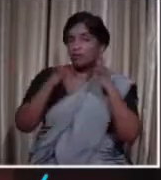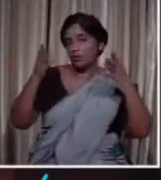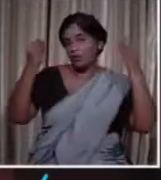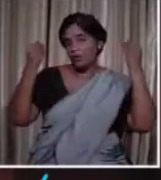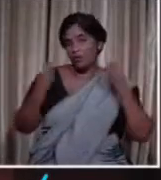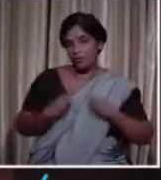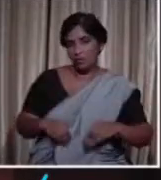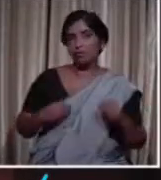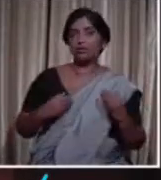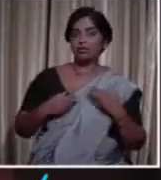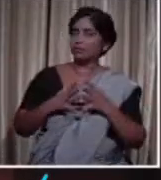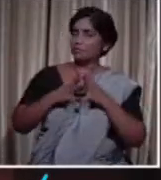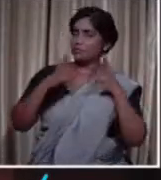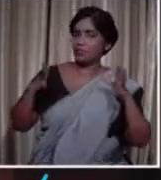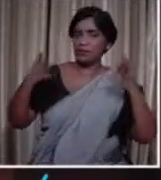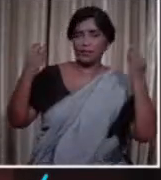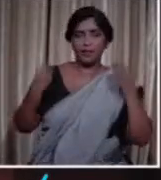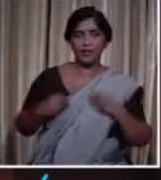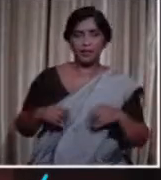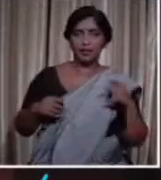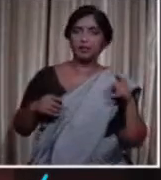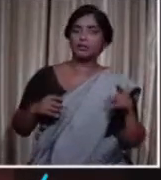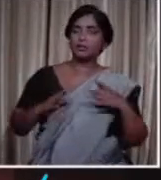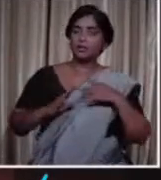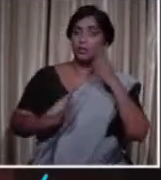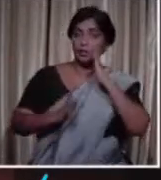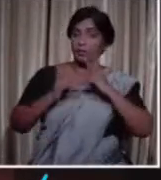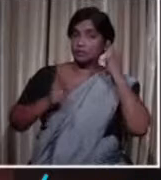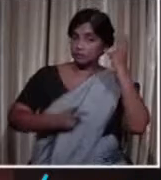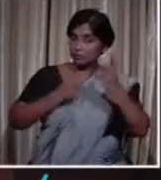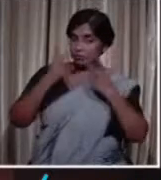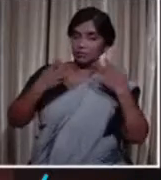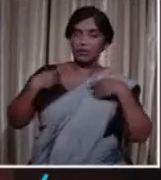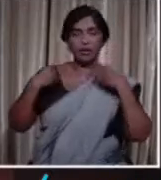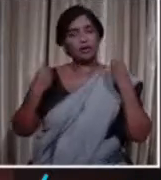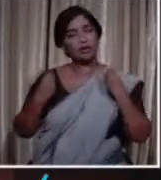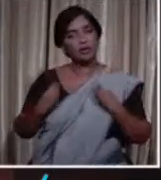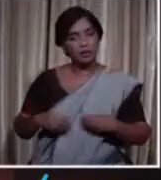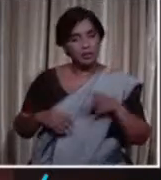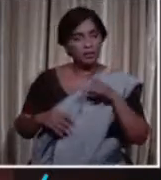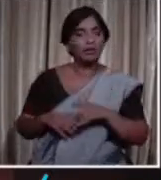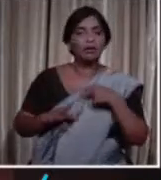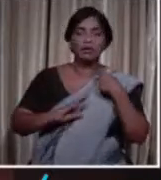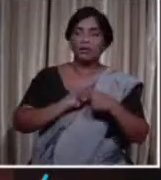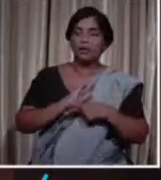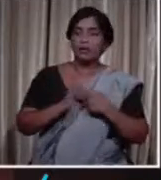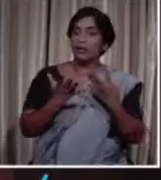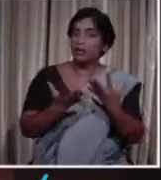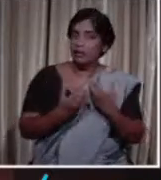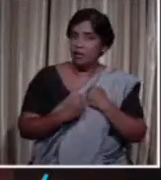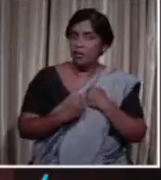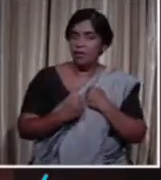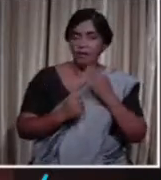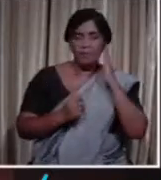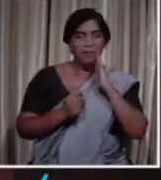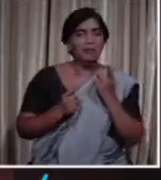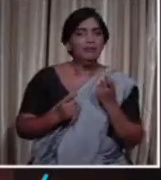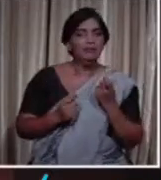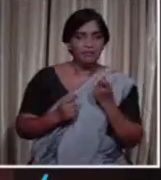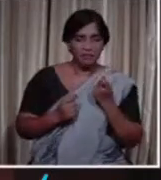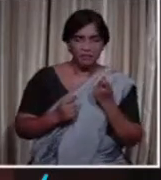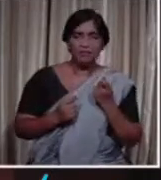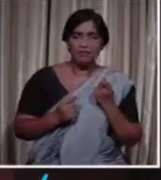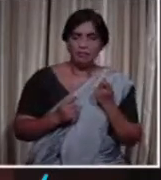කඩාවැටීමක් දැවැන්ත කඩාවැටීමක් මුළු සංචාරක ශේෂ්ත්‍රෙම වැටෙනවා කියන්නේ අපේ රටට ලැබෙන්න තියෙන විදේශ